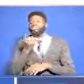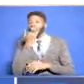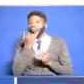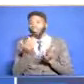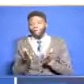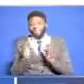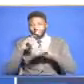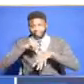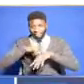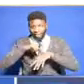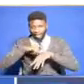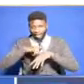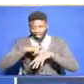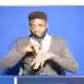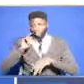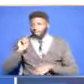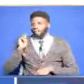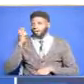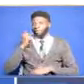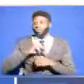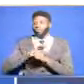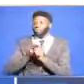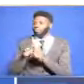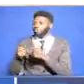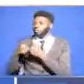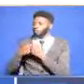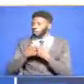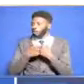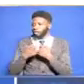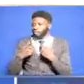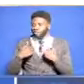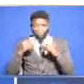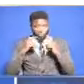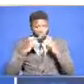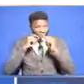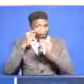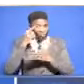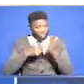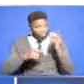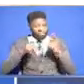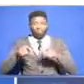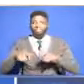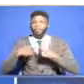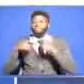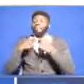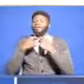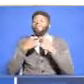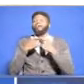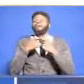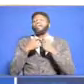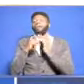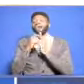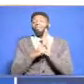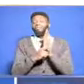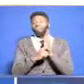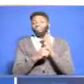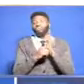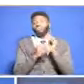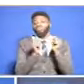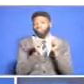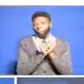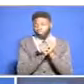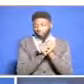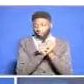likikabiliana na janga la COVID-19. Hatua aliyosema ni ukiukaji wa vipengee vya 10, 43 na